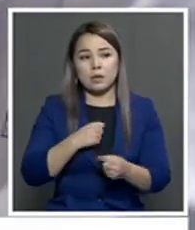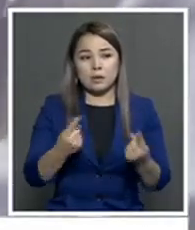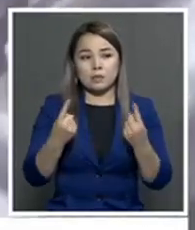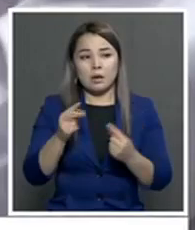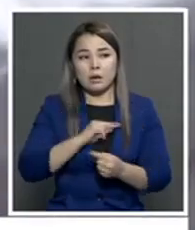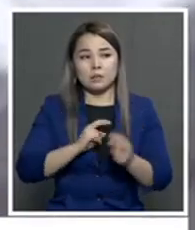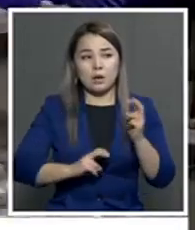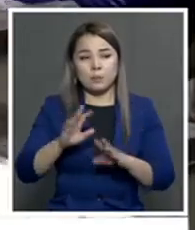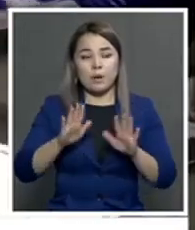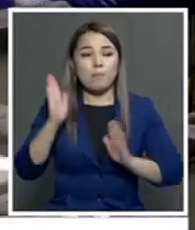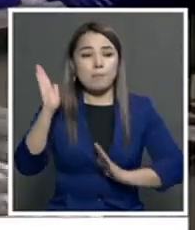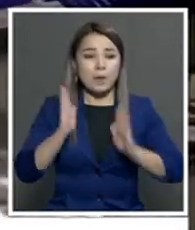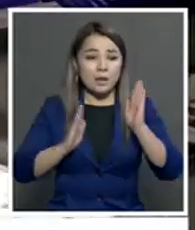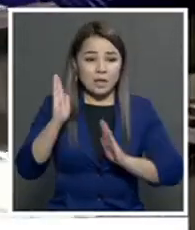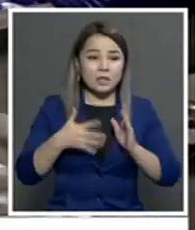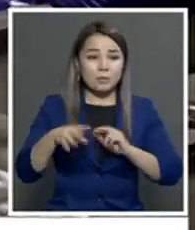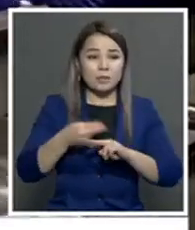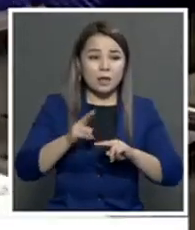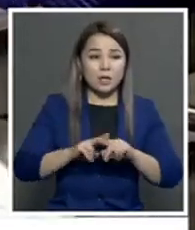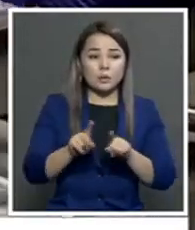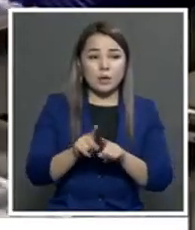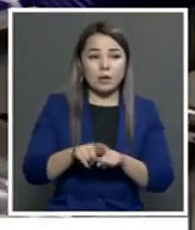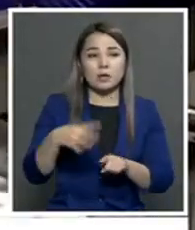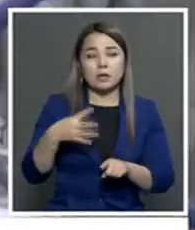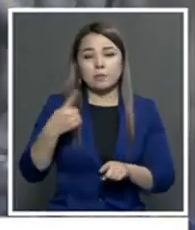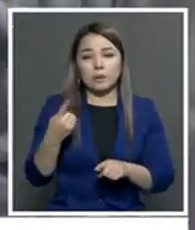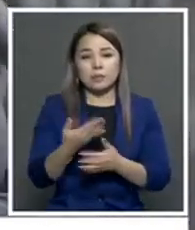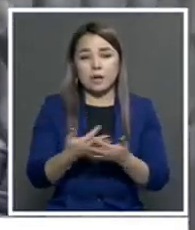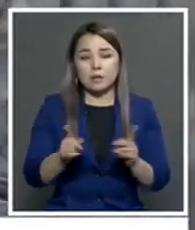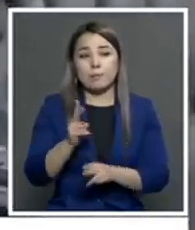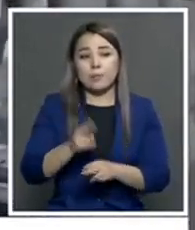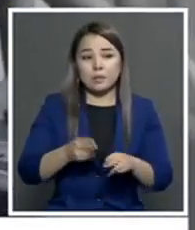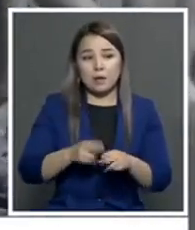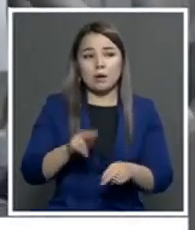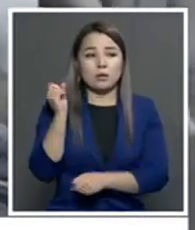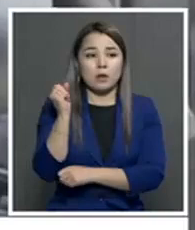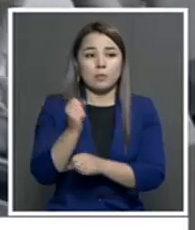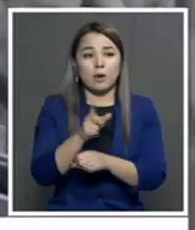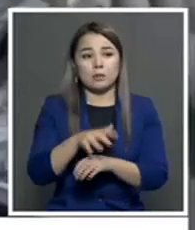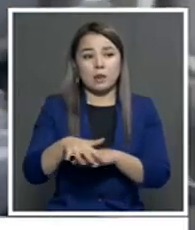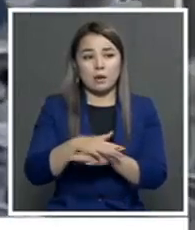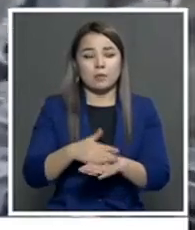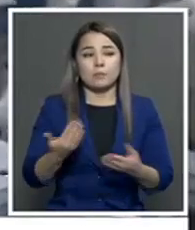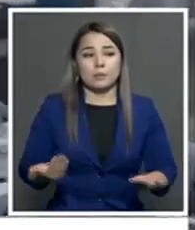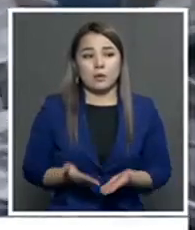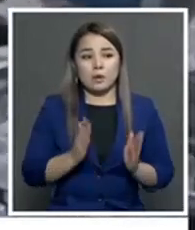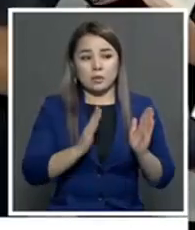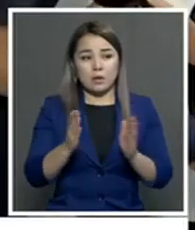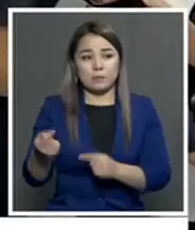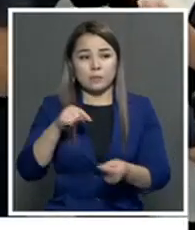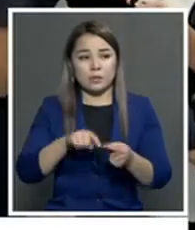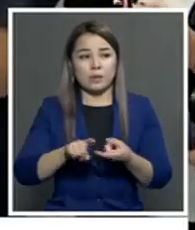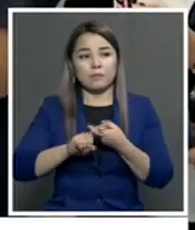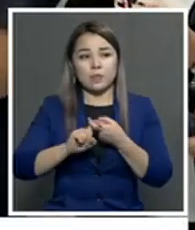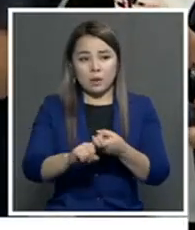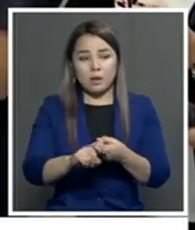кәсіпорын. Оның Малайзиядағы 41 фабрикасында непалдық және жергілікті жұмысшыларда жатақханаларда тұрып, бір-біріне вирус